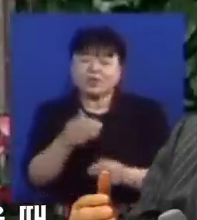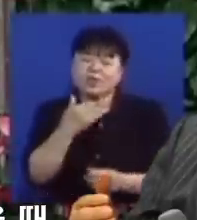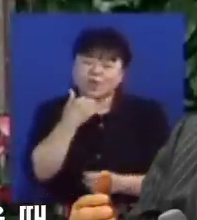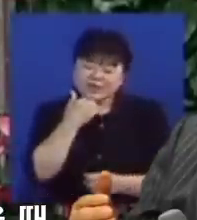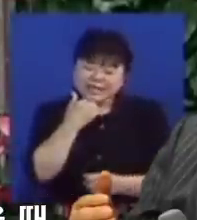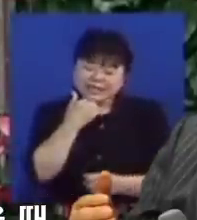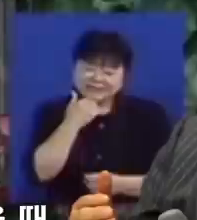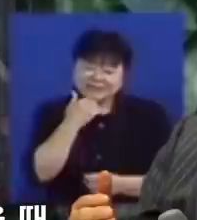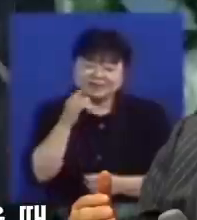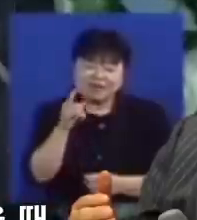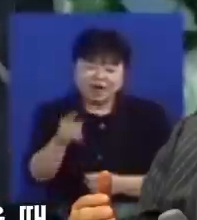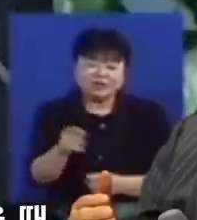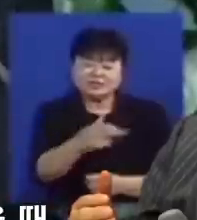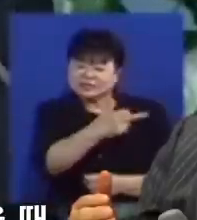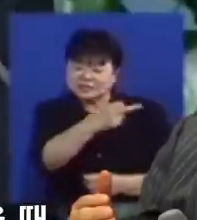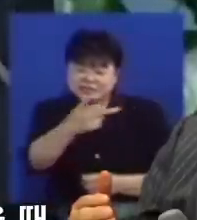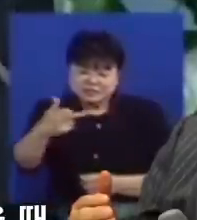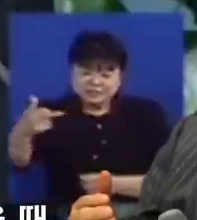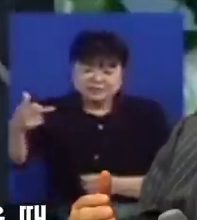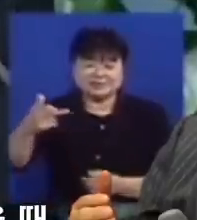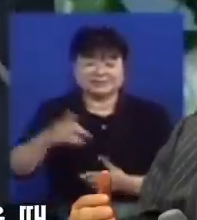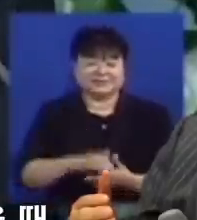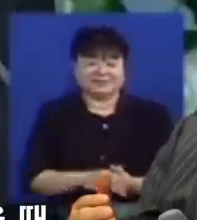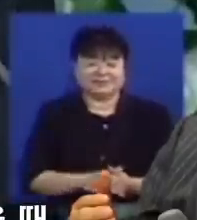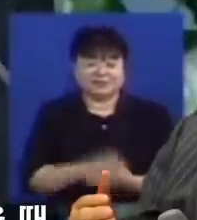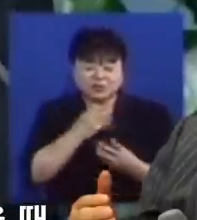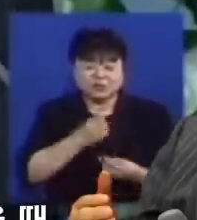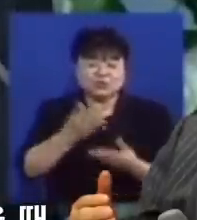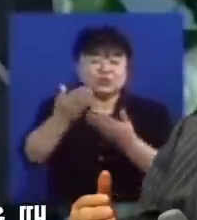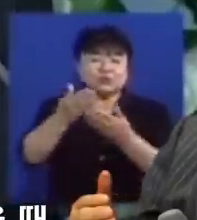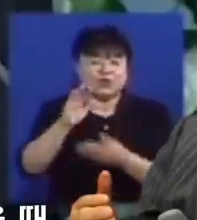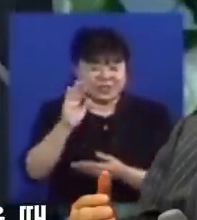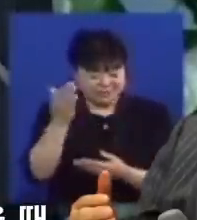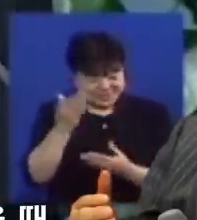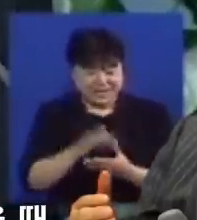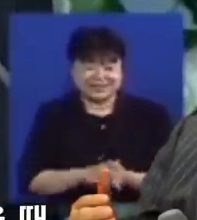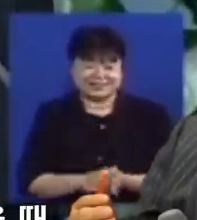기다린다는 것은 큰 축복의 근원이 되는